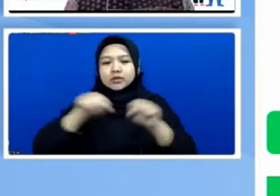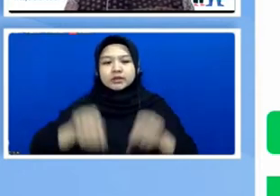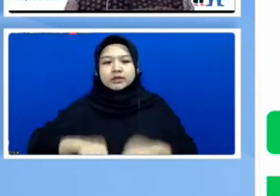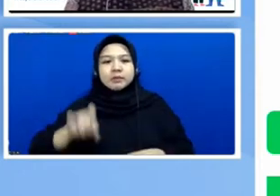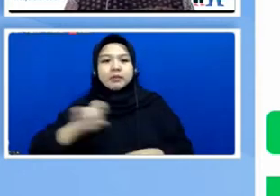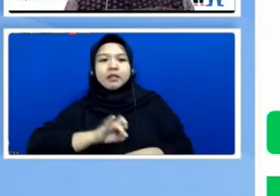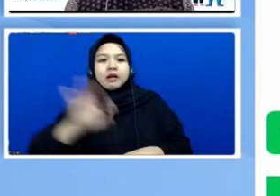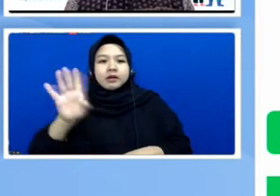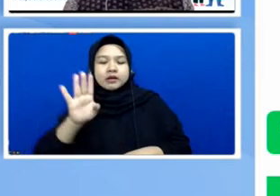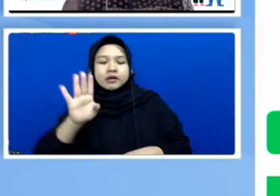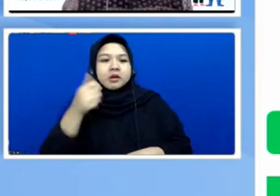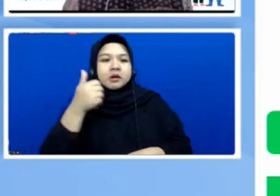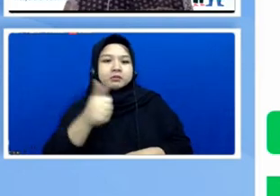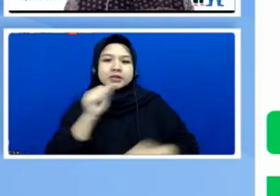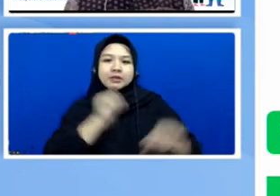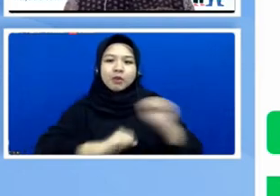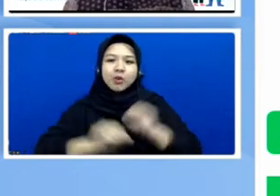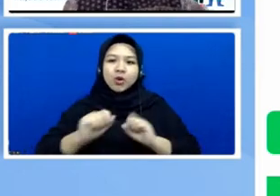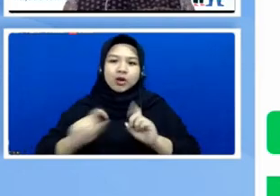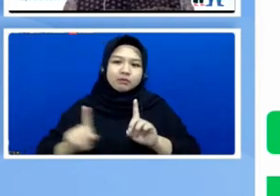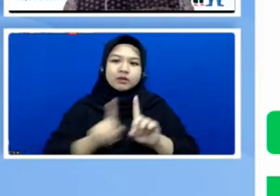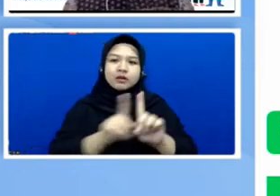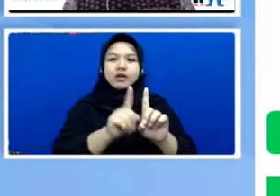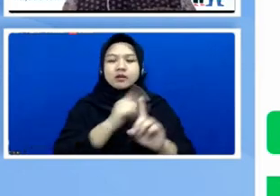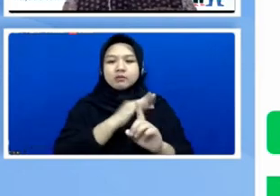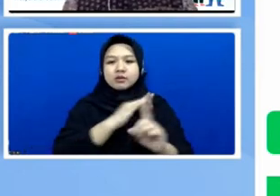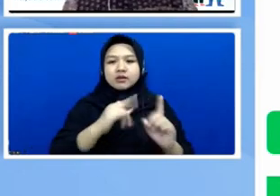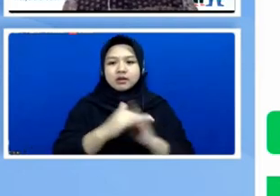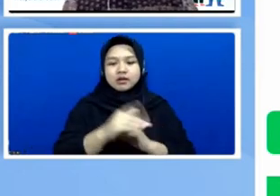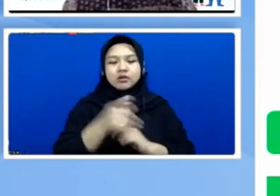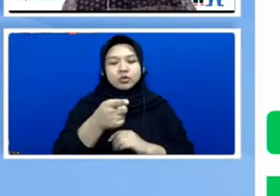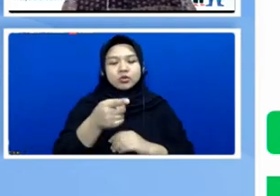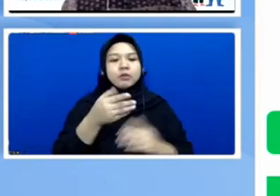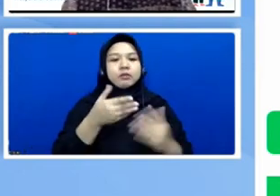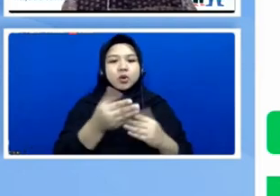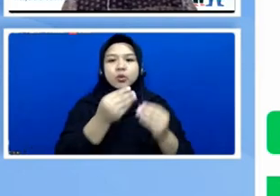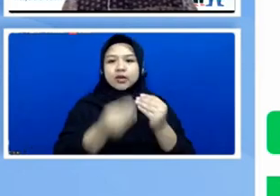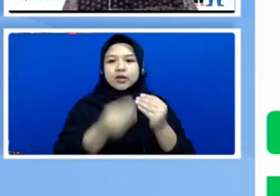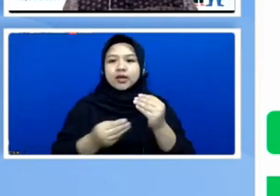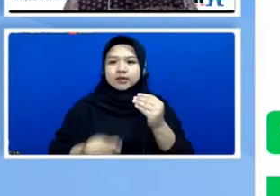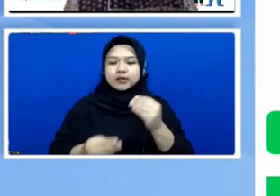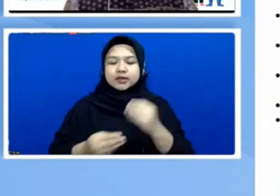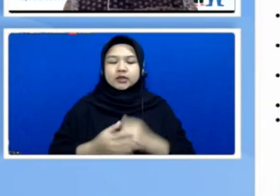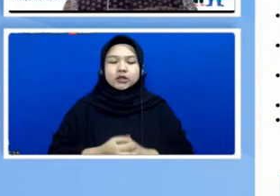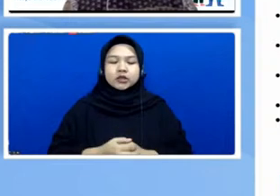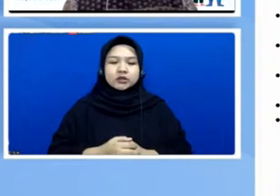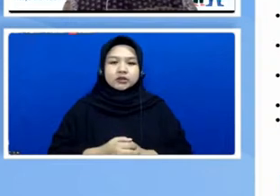yang bisa melakukan pendekatan ke masyarakat, yaitu melalui kader. Next lagi.